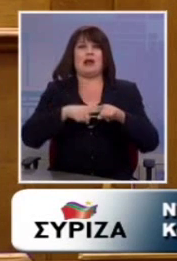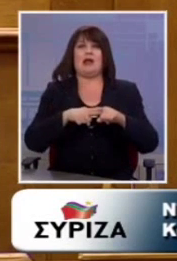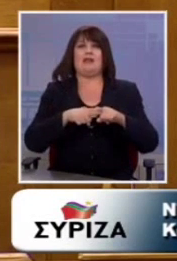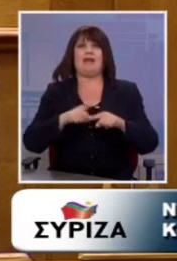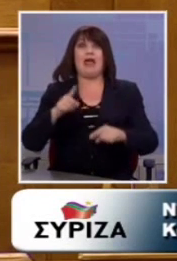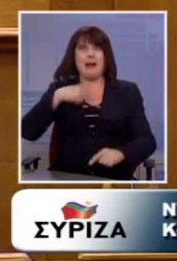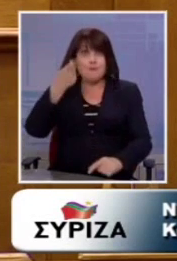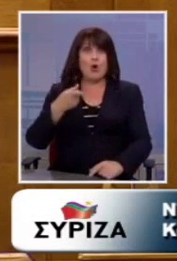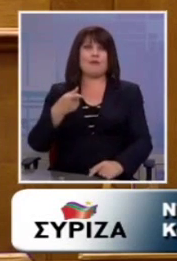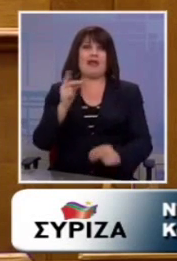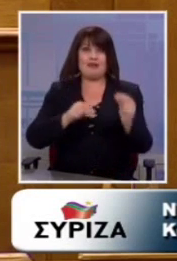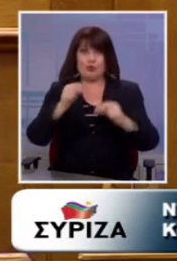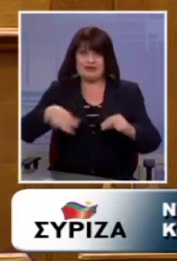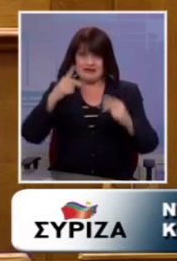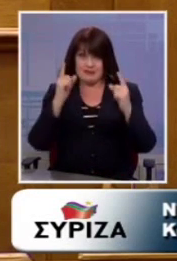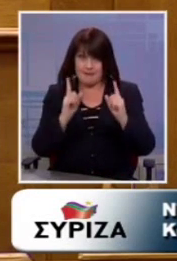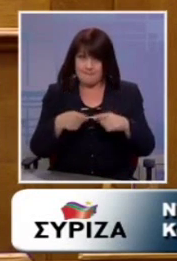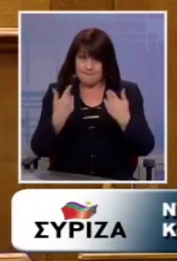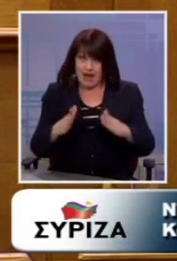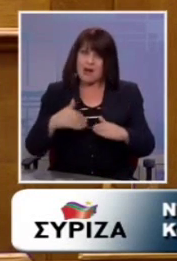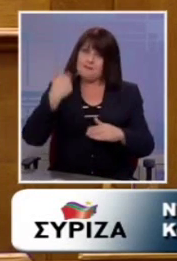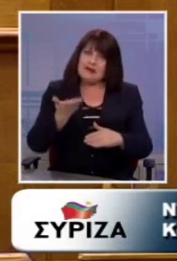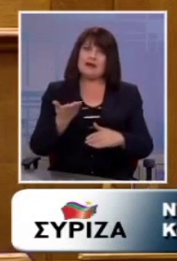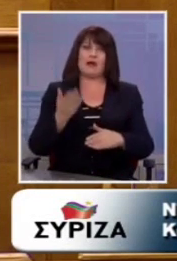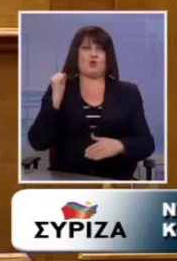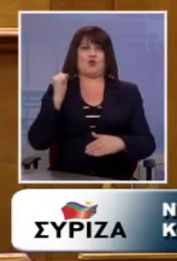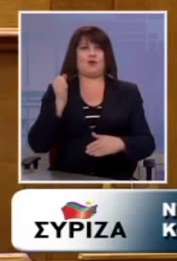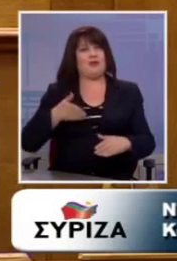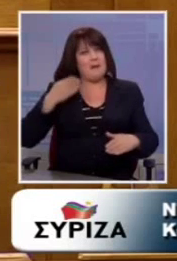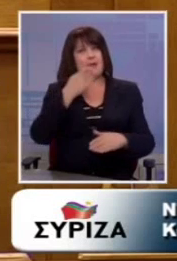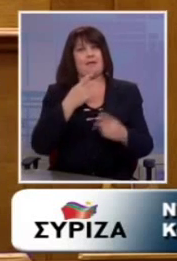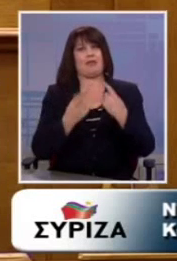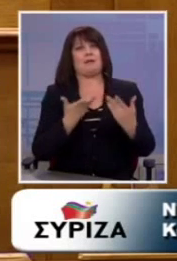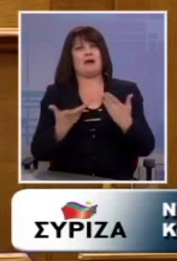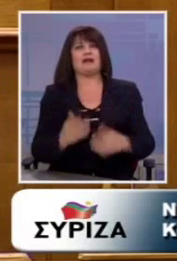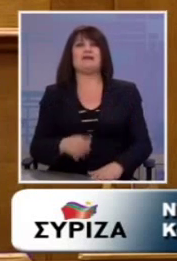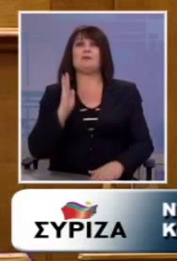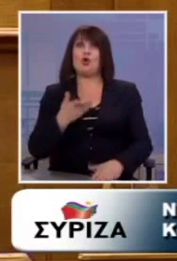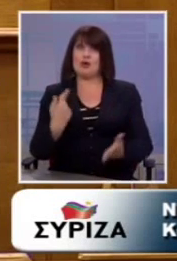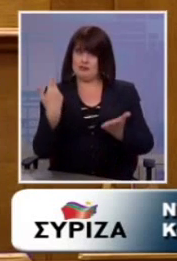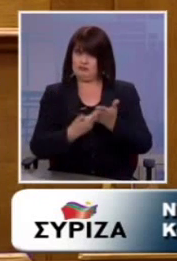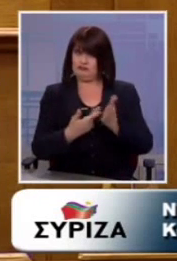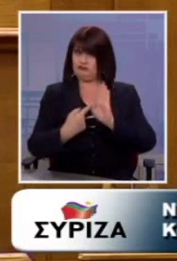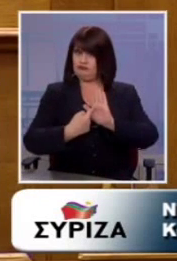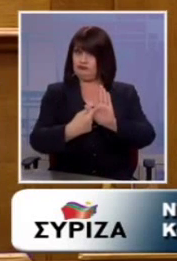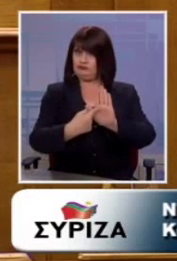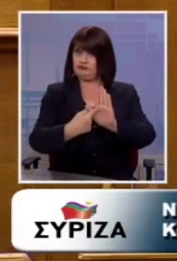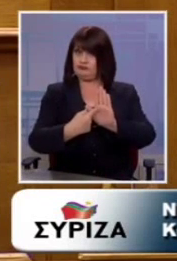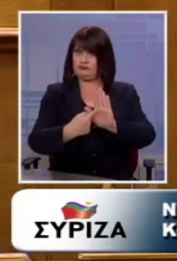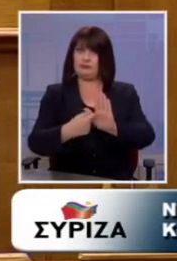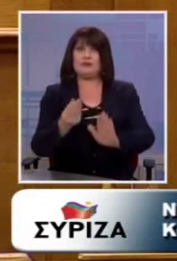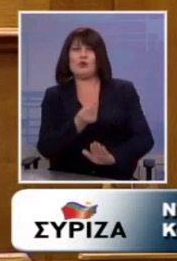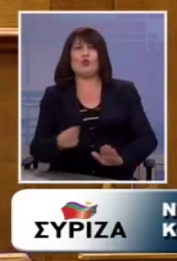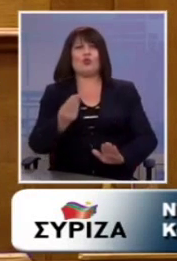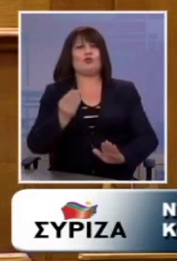την επομένη του δημοψηφίσματος. Γιατί το δημοψήφισμα μπορεί να αποδειχθεί υπ' αυτές τις προϋποθέσεις ένα